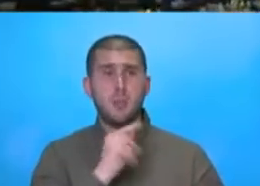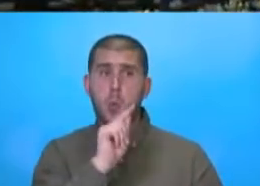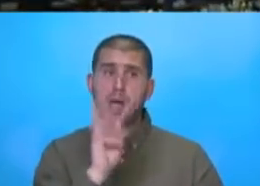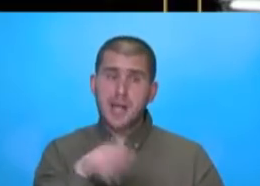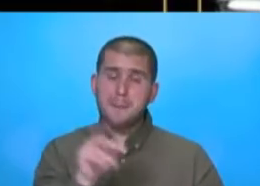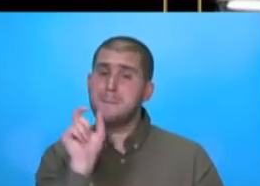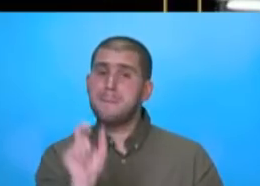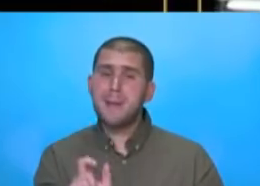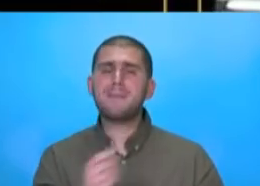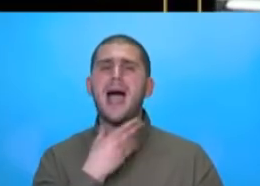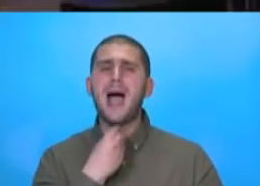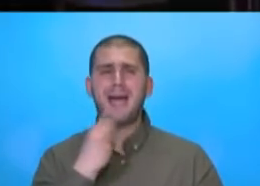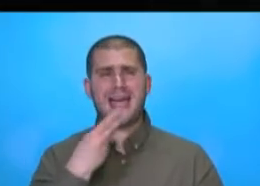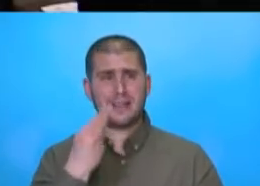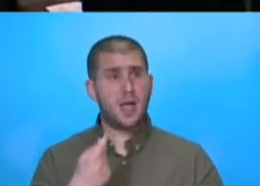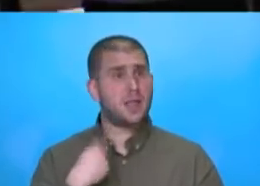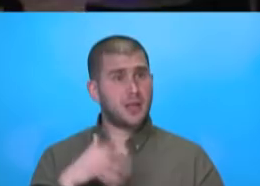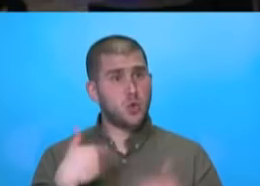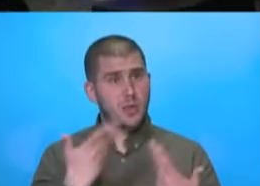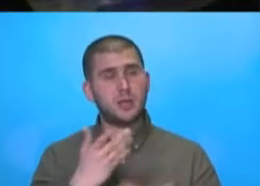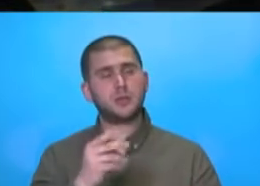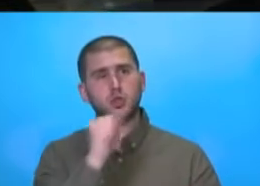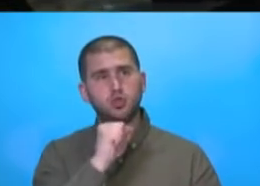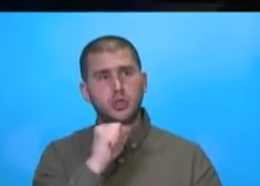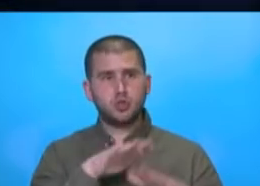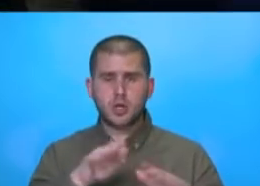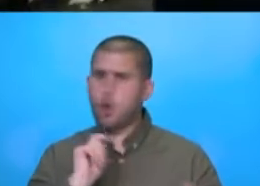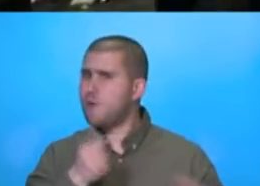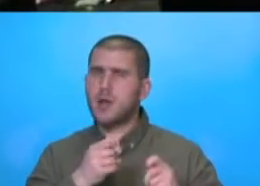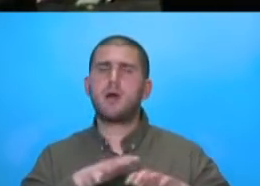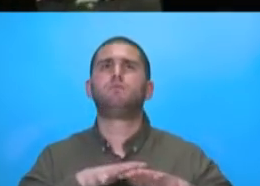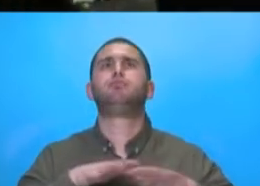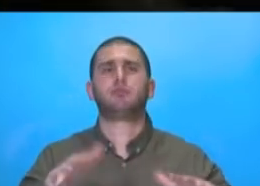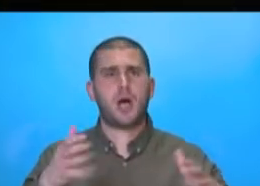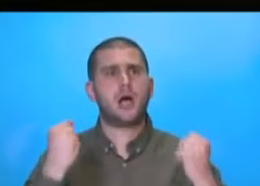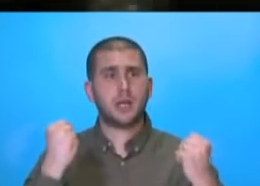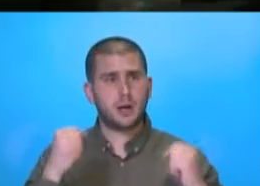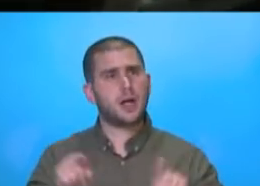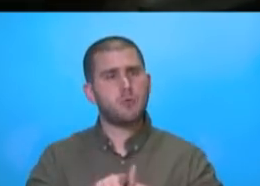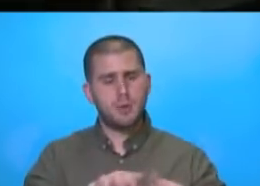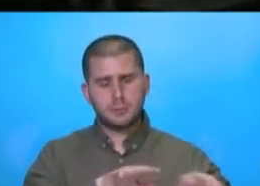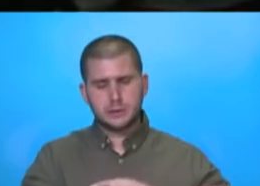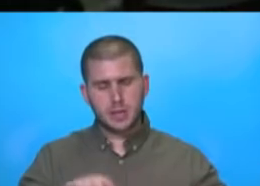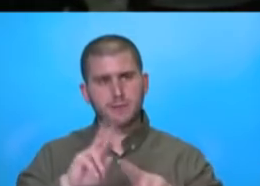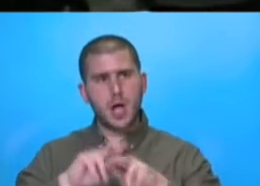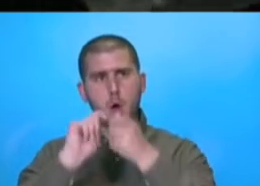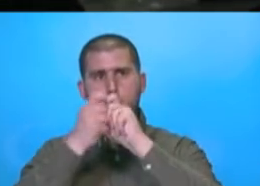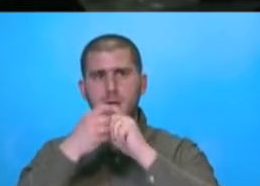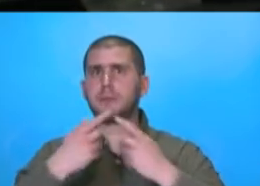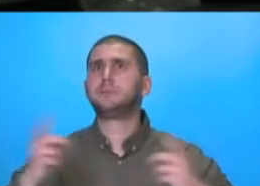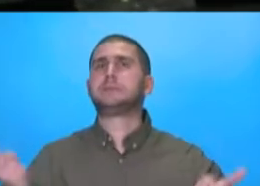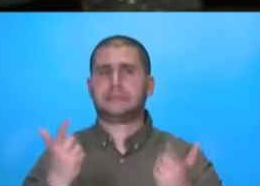ואולי גם מילים באמרית. אני הייתי נותן לה שיר שקט שמתפוצץ לשיר גדול. מתחיל כפסנתר, ואחר כך נהיה מסיבה